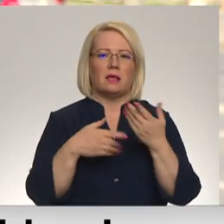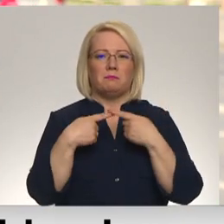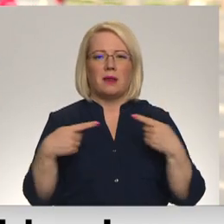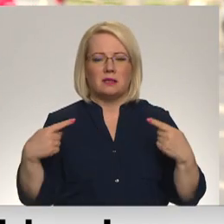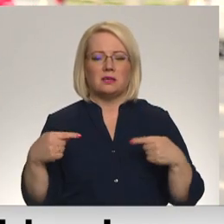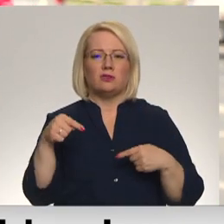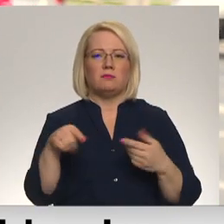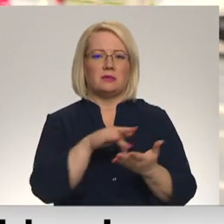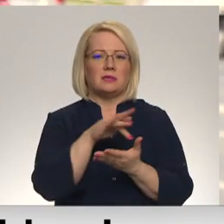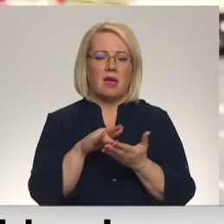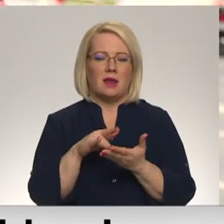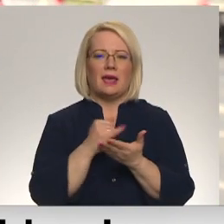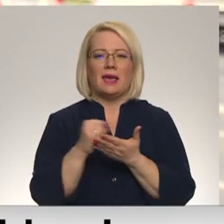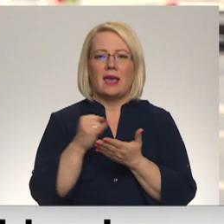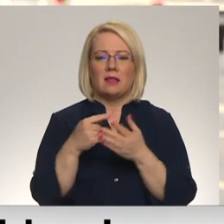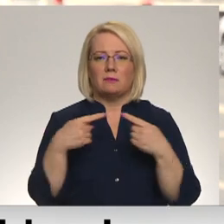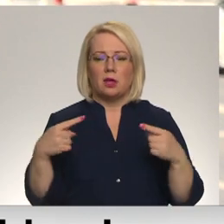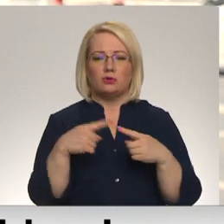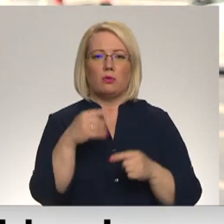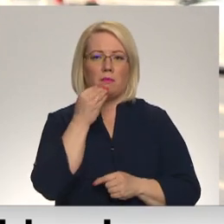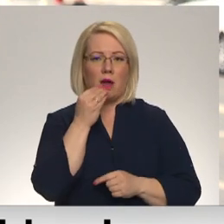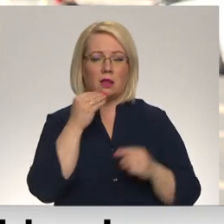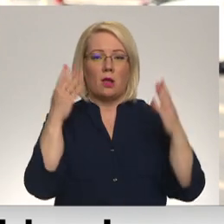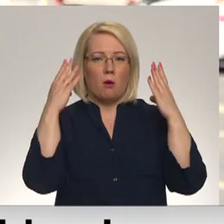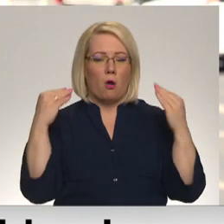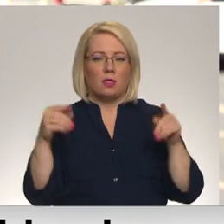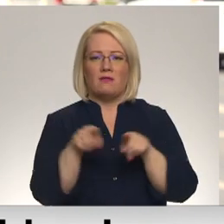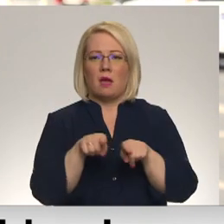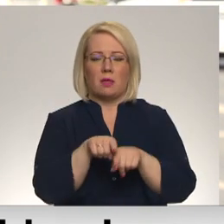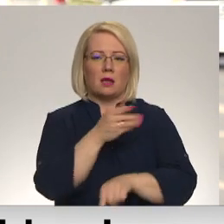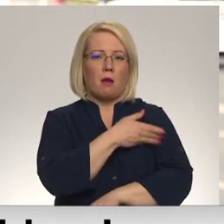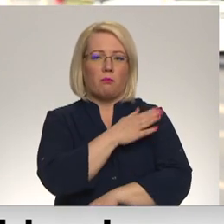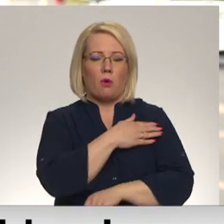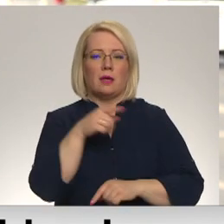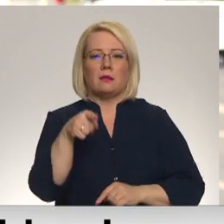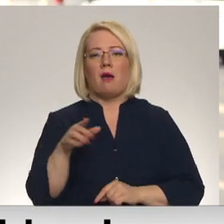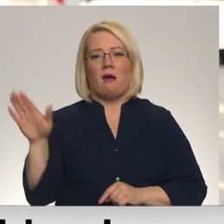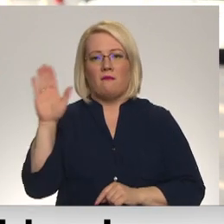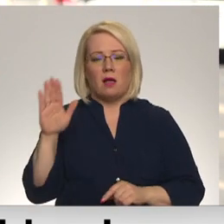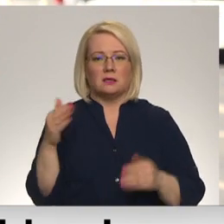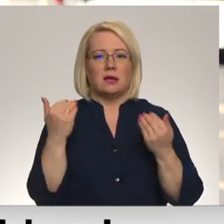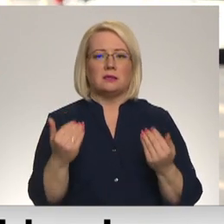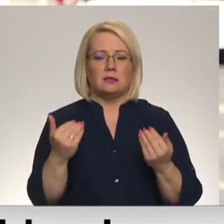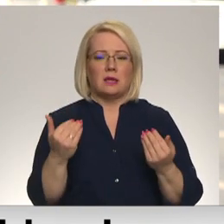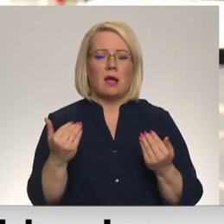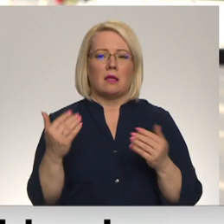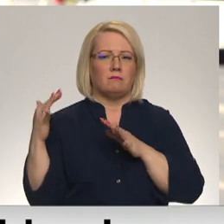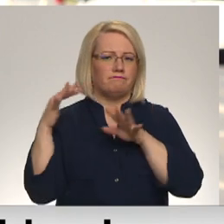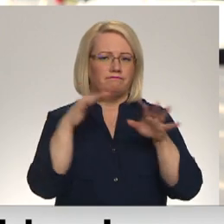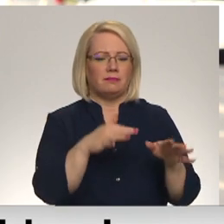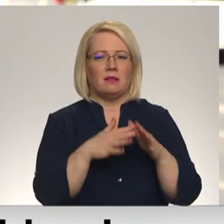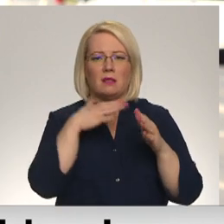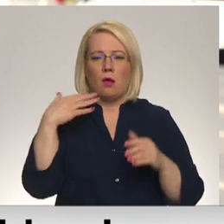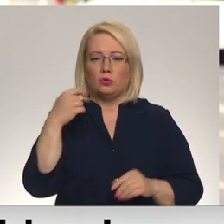centram higienas preces un pārtika. Un Moldova līdzīgi kā Polija ir vienotām zemēm, kas pat labāk izmitina ārkārtīgi lielu